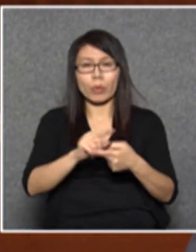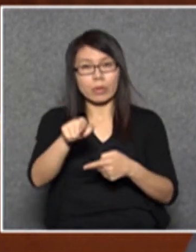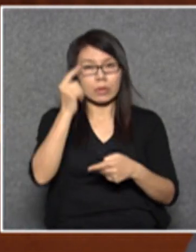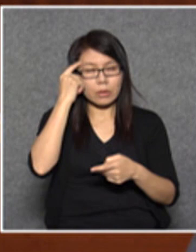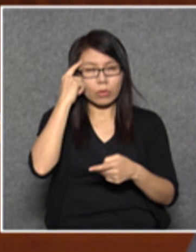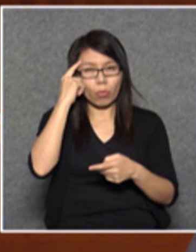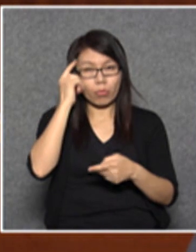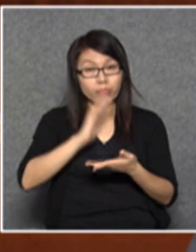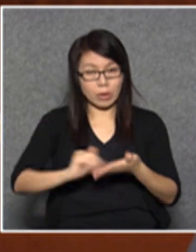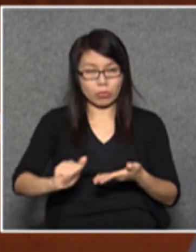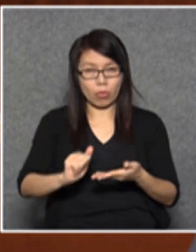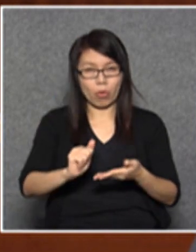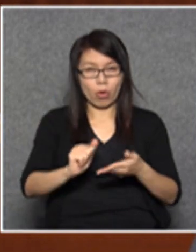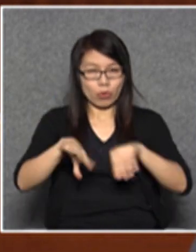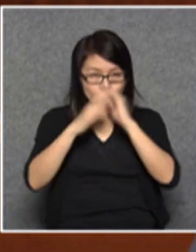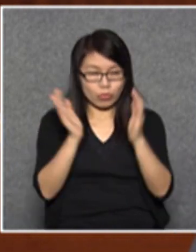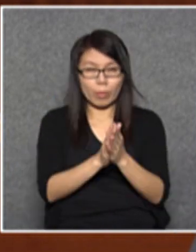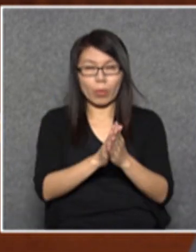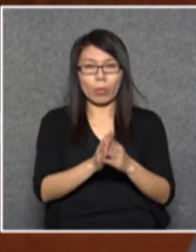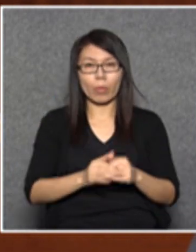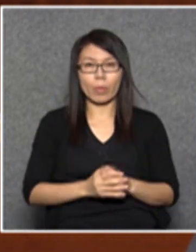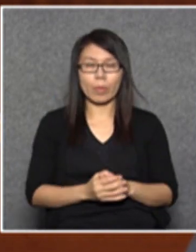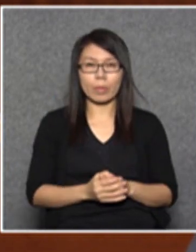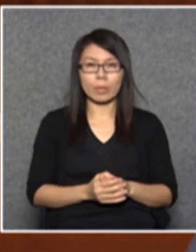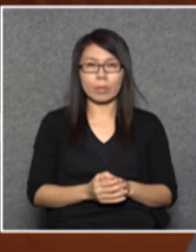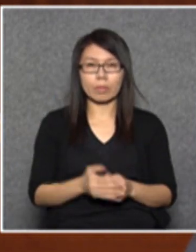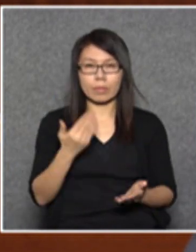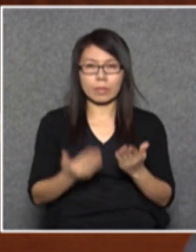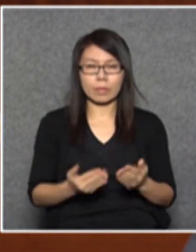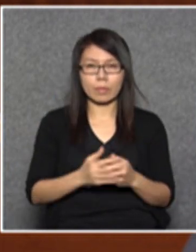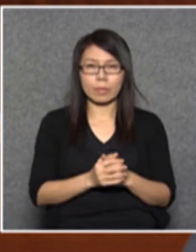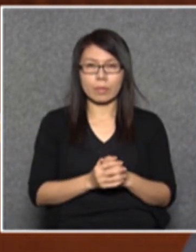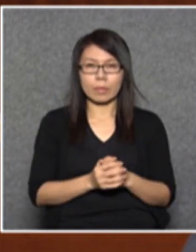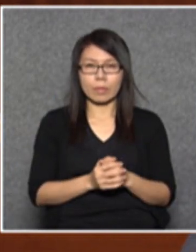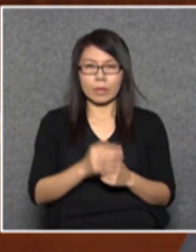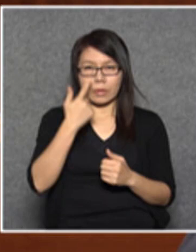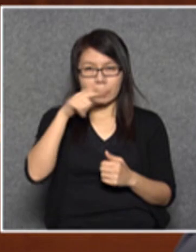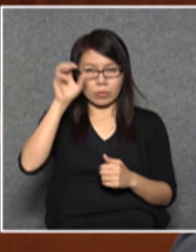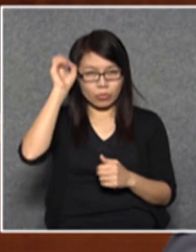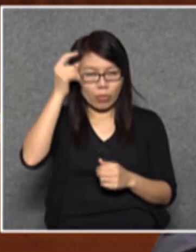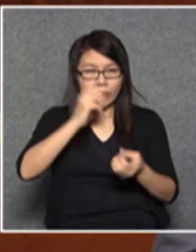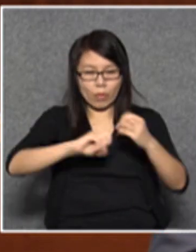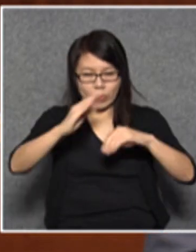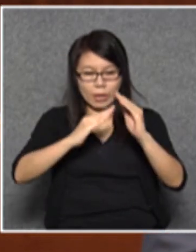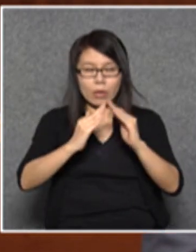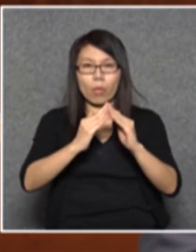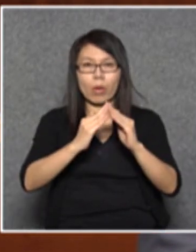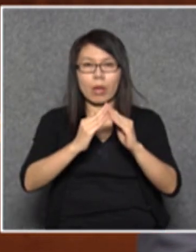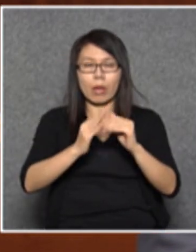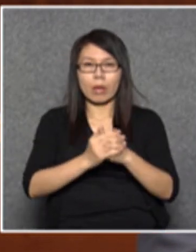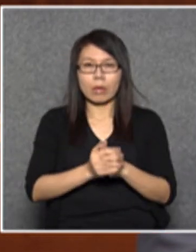比我清楚和全面，但是創新及科技局之設之以